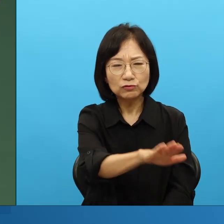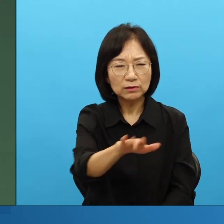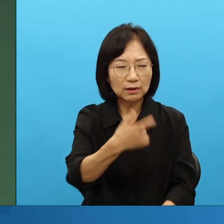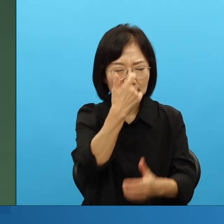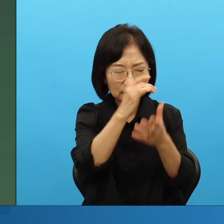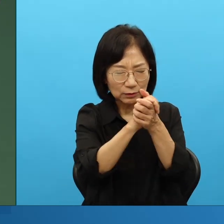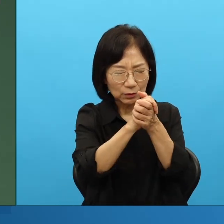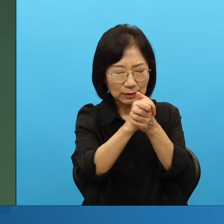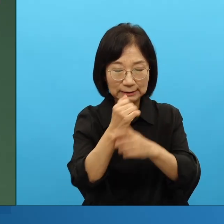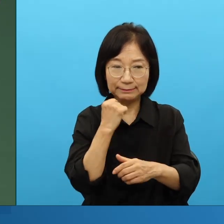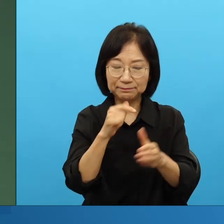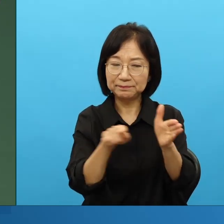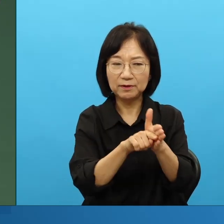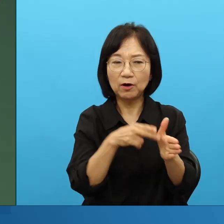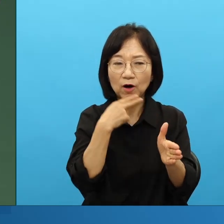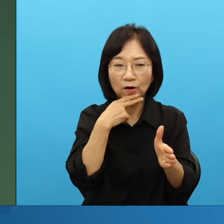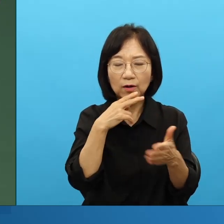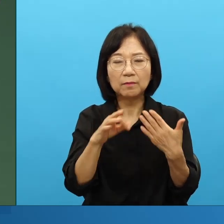거죠.